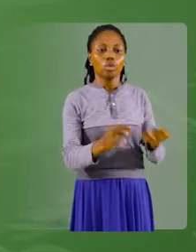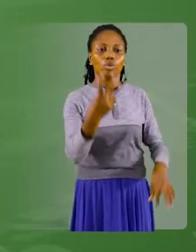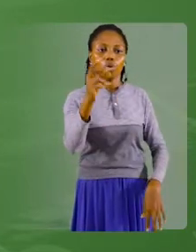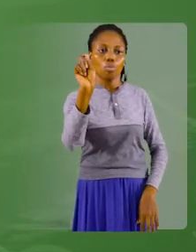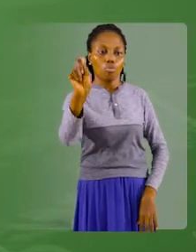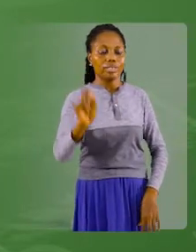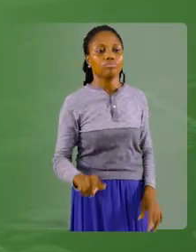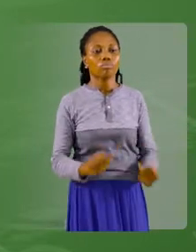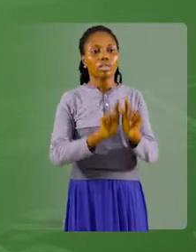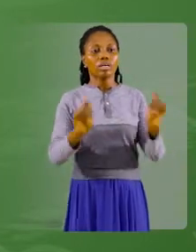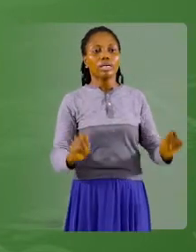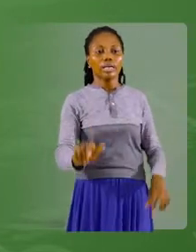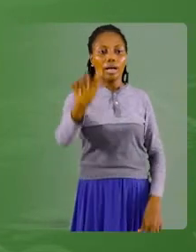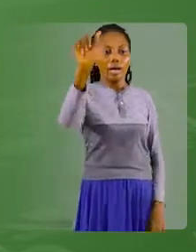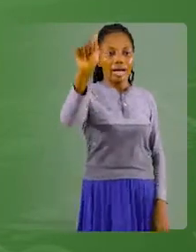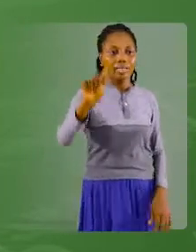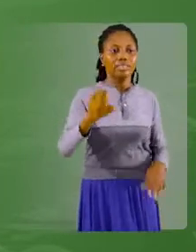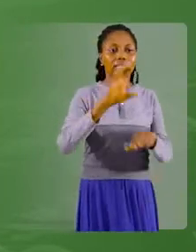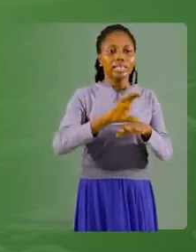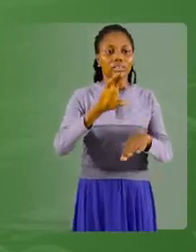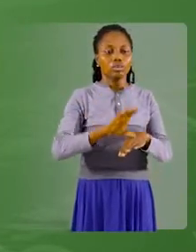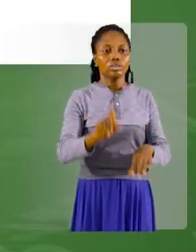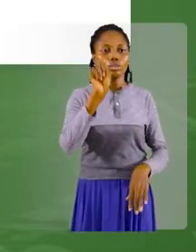des coordonnées d'un vecteur.